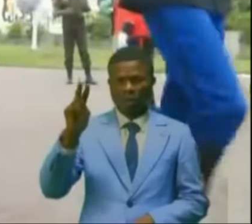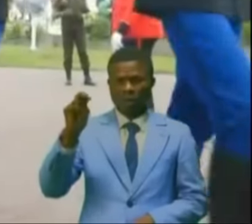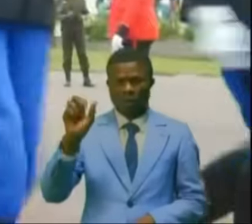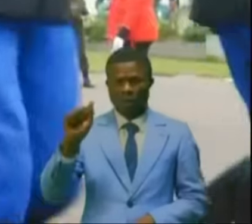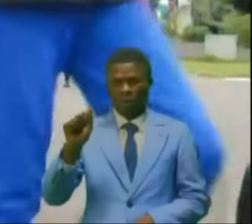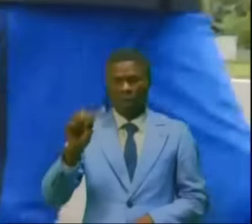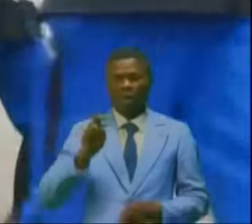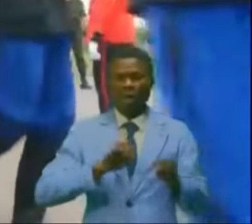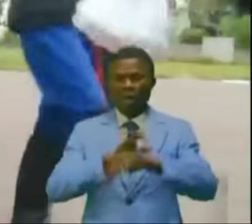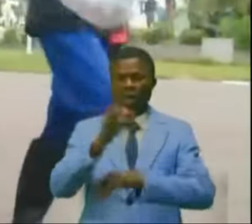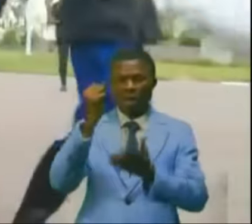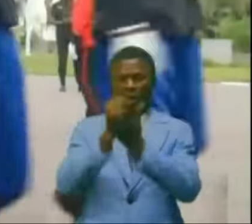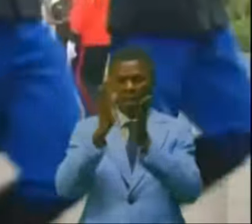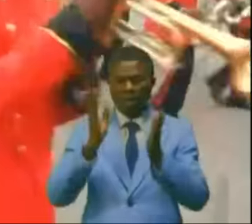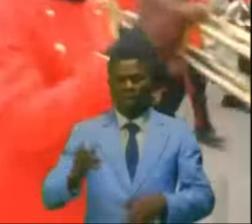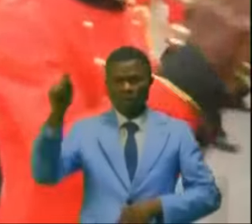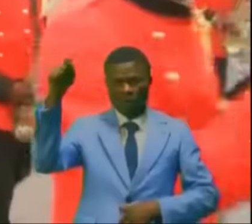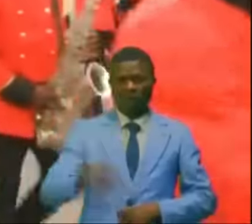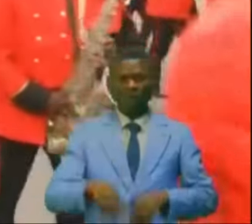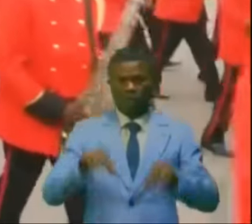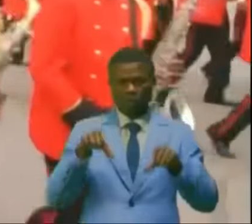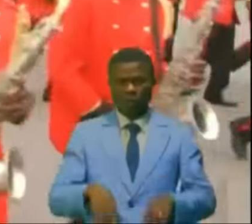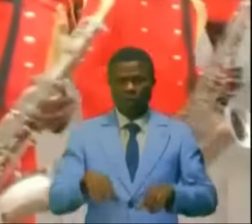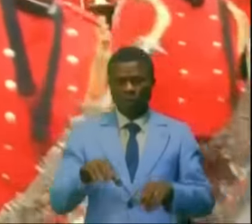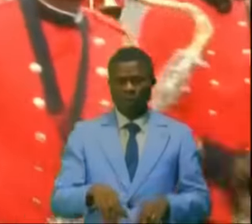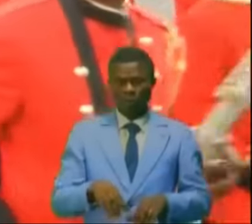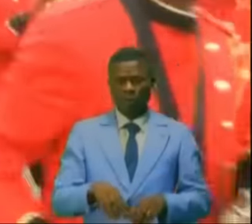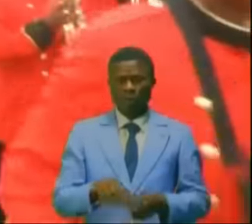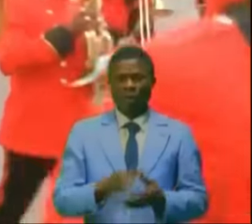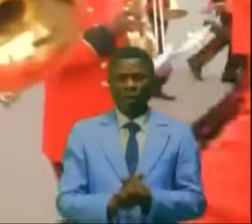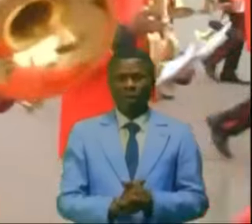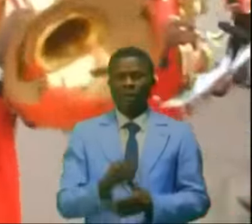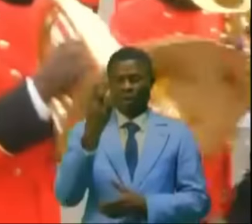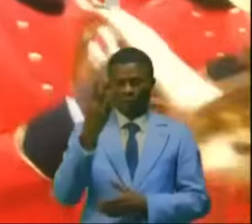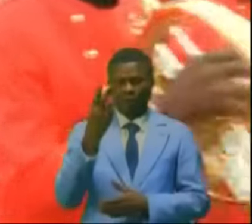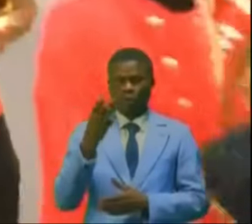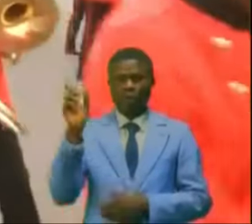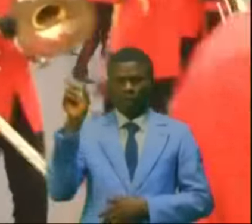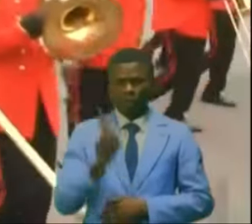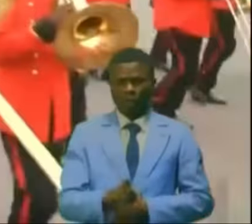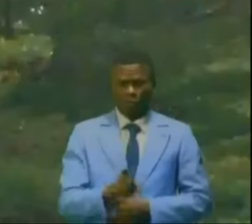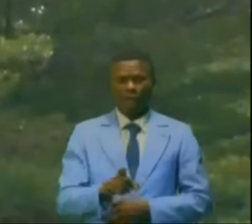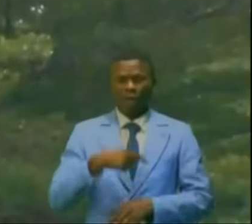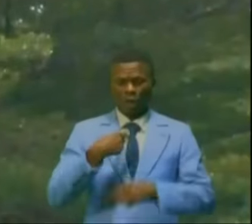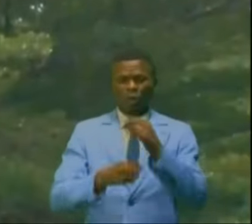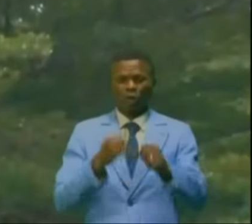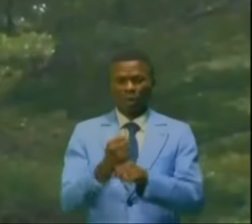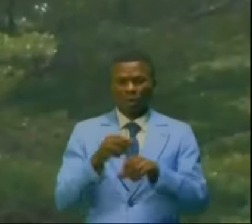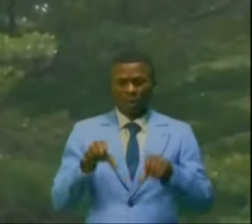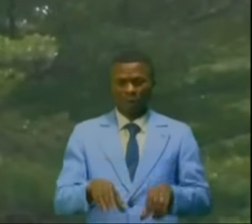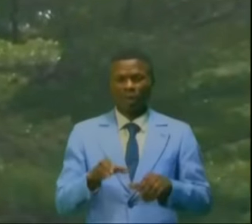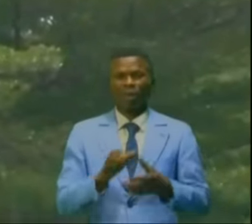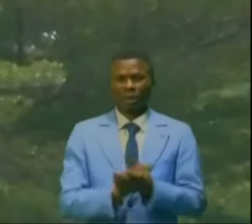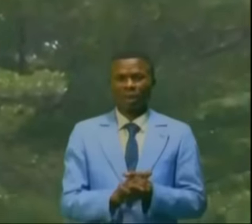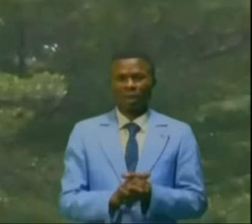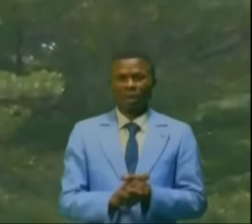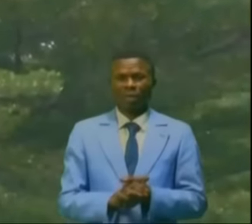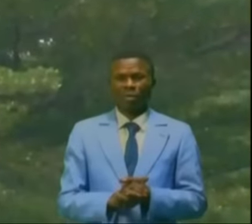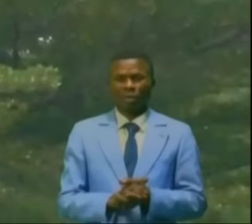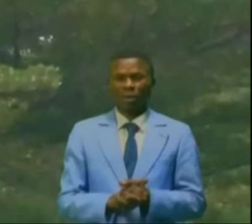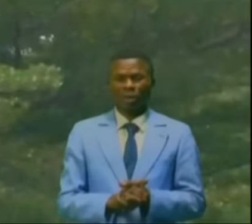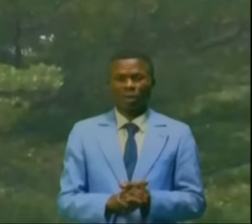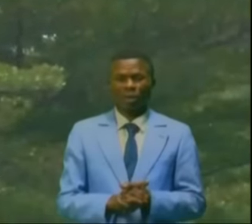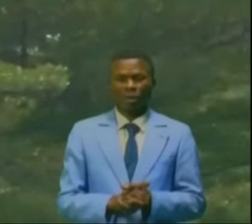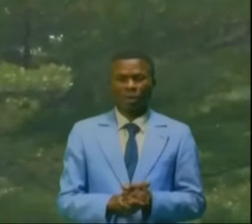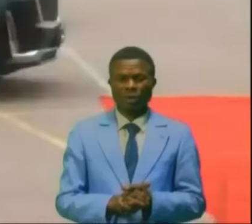ambassadeurs extraordinaires et plénipotentiaires non résidents en République démocratique du Congo. Ce jeudi, à la Cité de l'Union